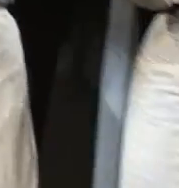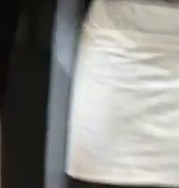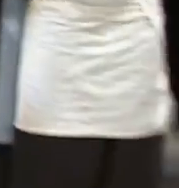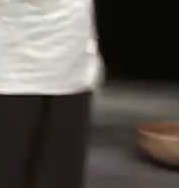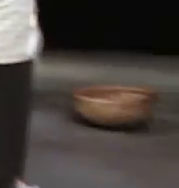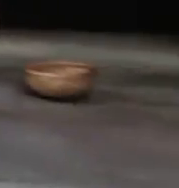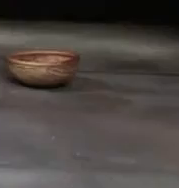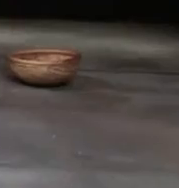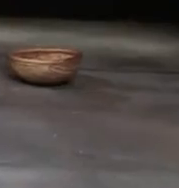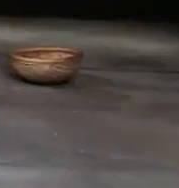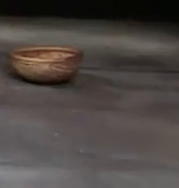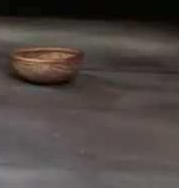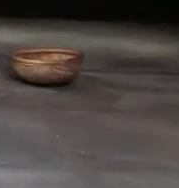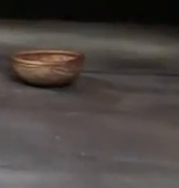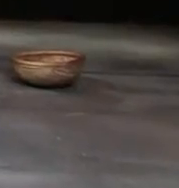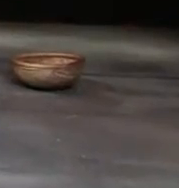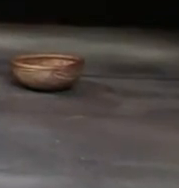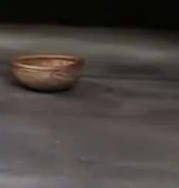많이들 오세요.